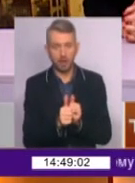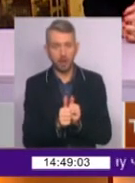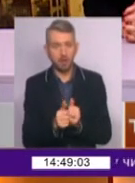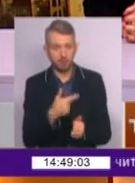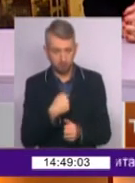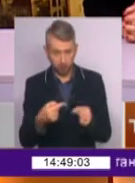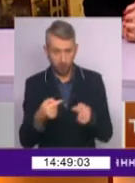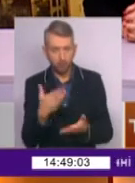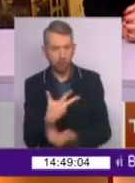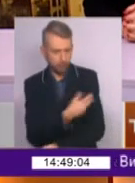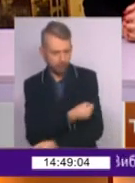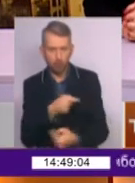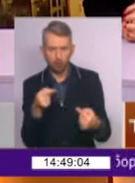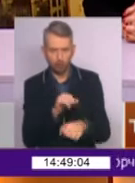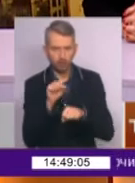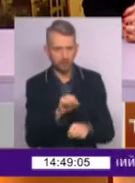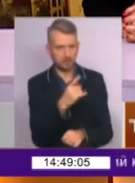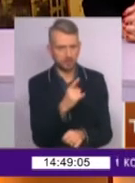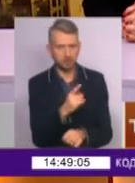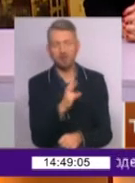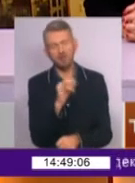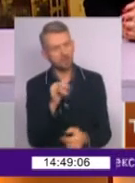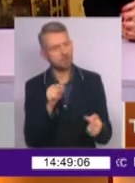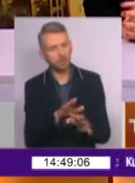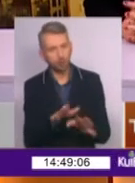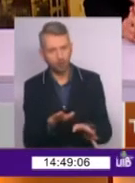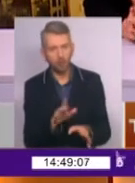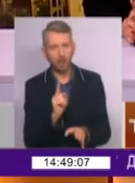дитину, зробивши чи щеплення. Ні, не точно. Але